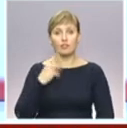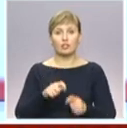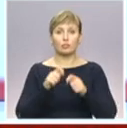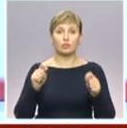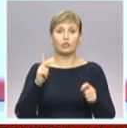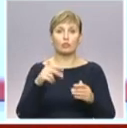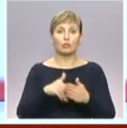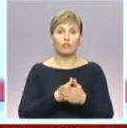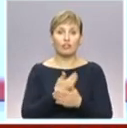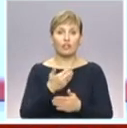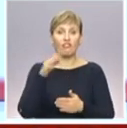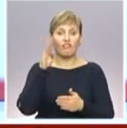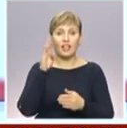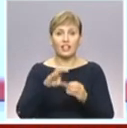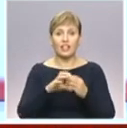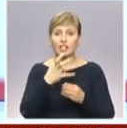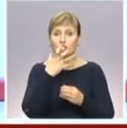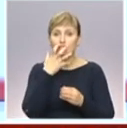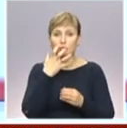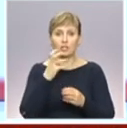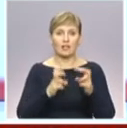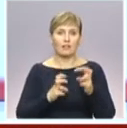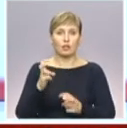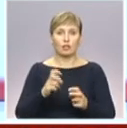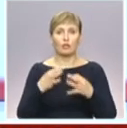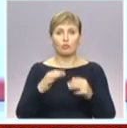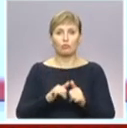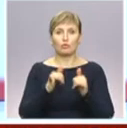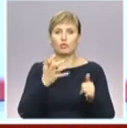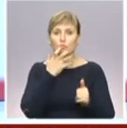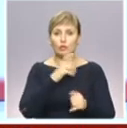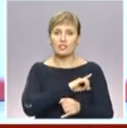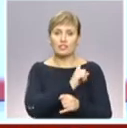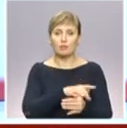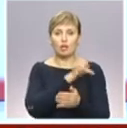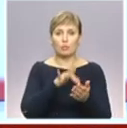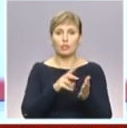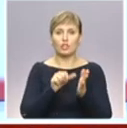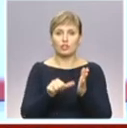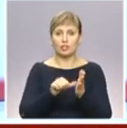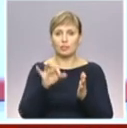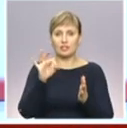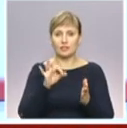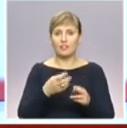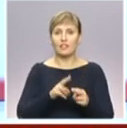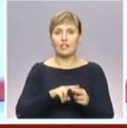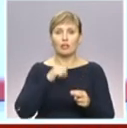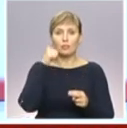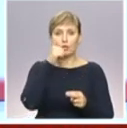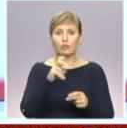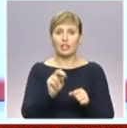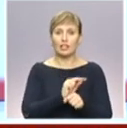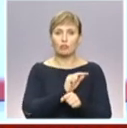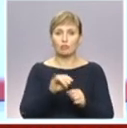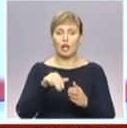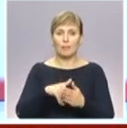В Алматы запущены 3 новых водонагревательных котла. Они позволят увеличить тепловую мощность мегаполиса на 60%. В этом году